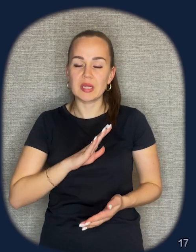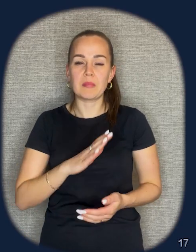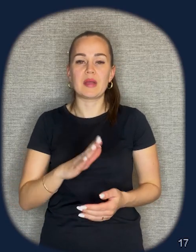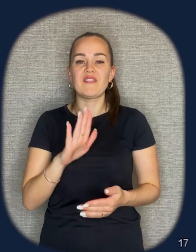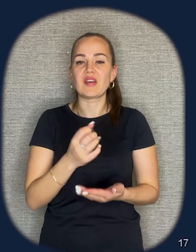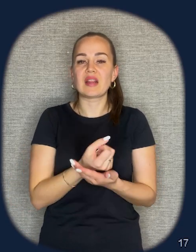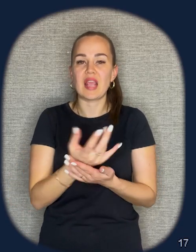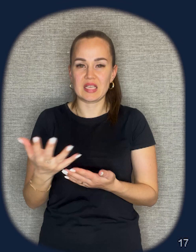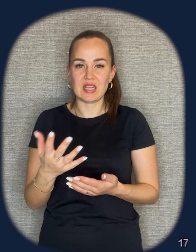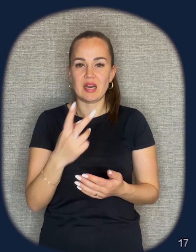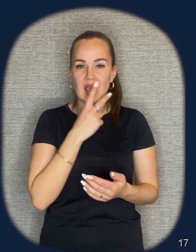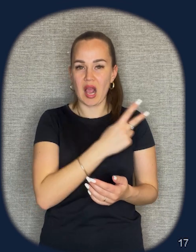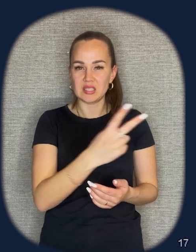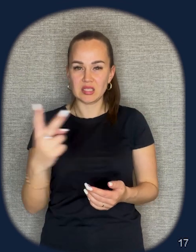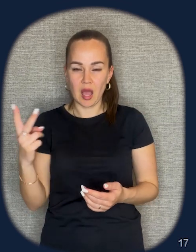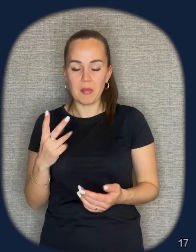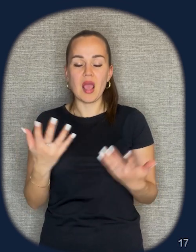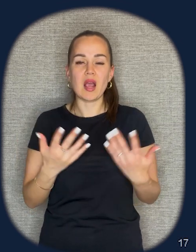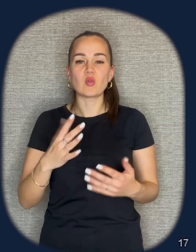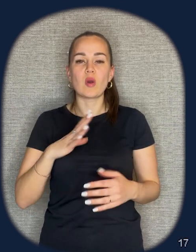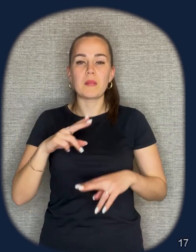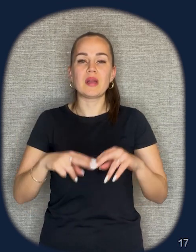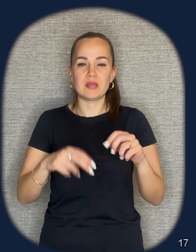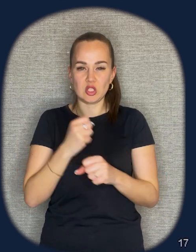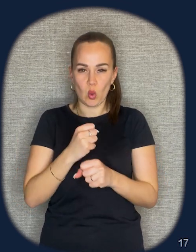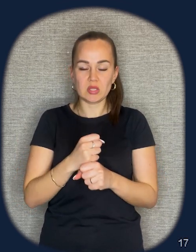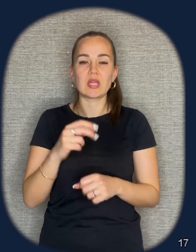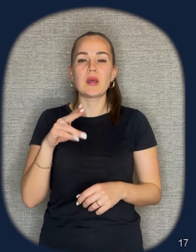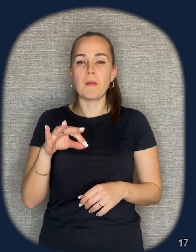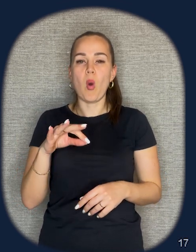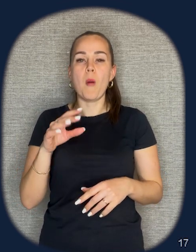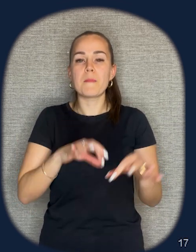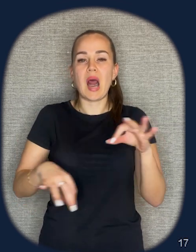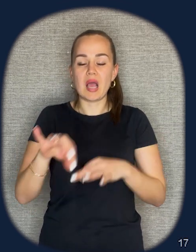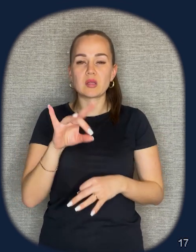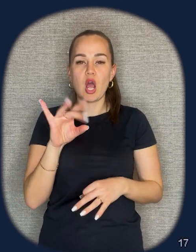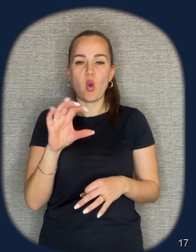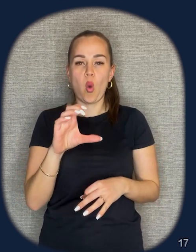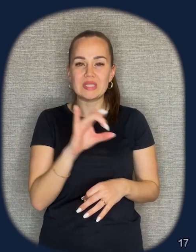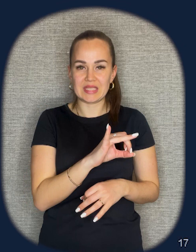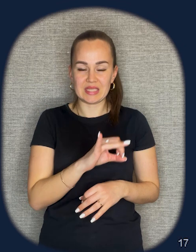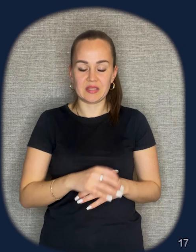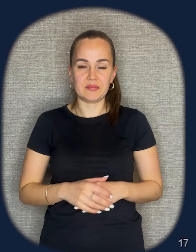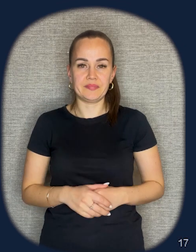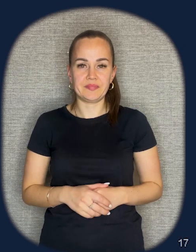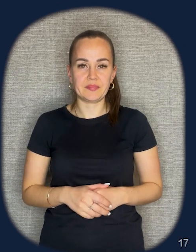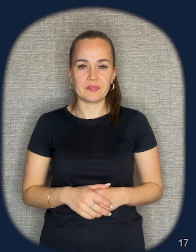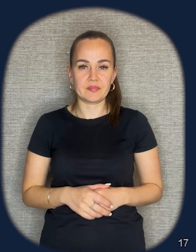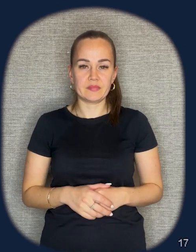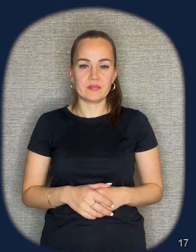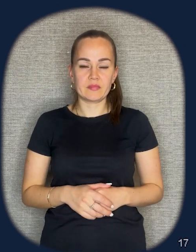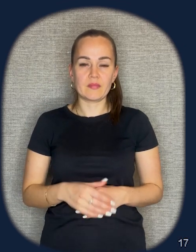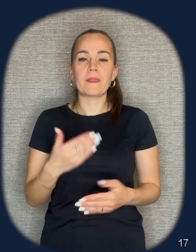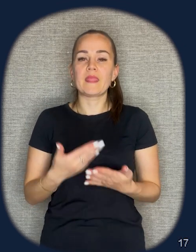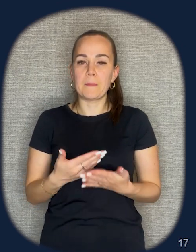должны были коснуться и нескольких ансамблей которые были созданы по проектам Росси облик которых также планировали приблизить к